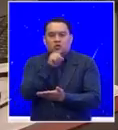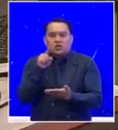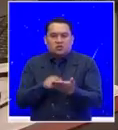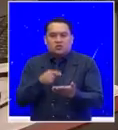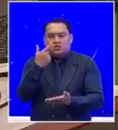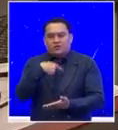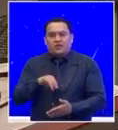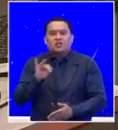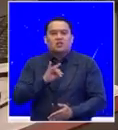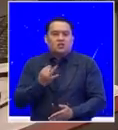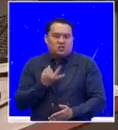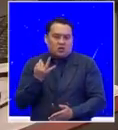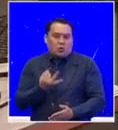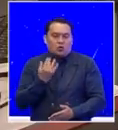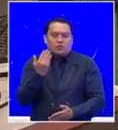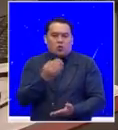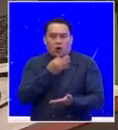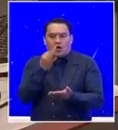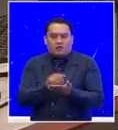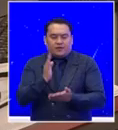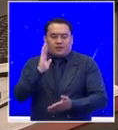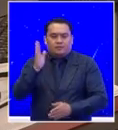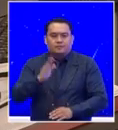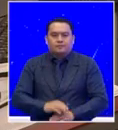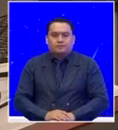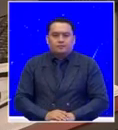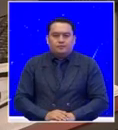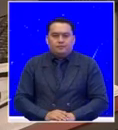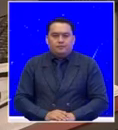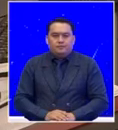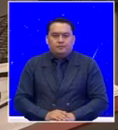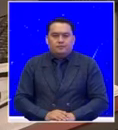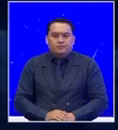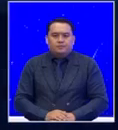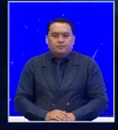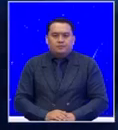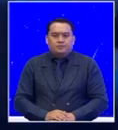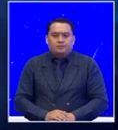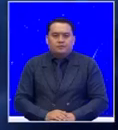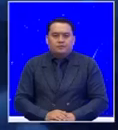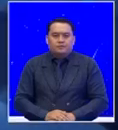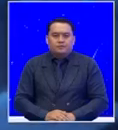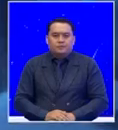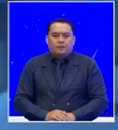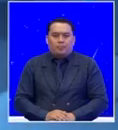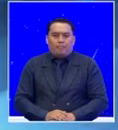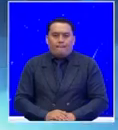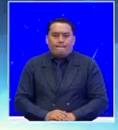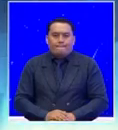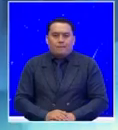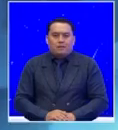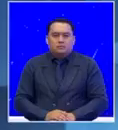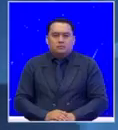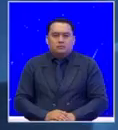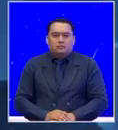свои вопросы, по ним вы получите исчерпывающие ответы. Антон Хатиновский при содействии пресс-служб ДЧС